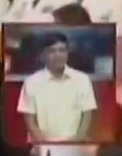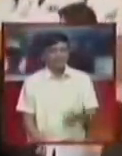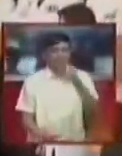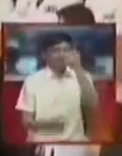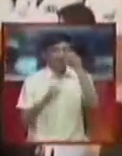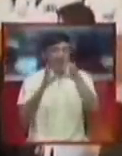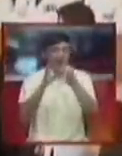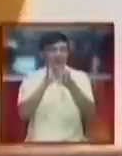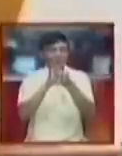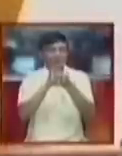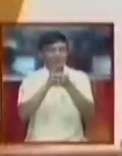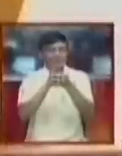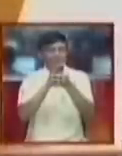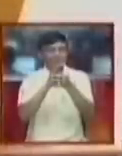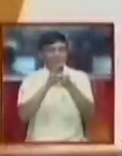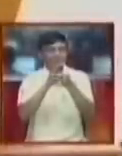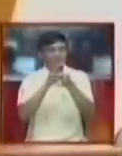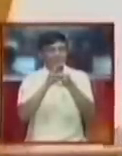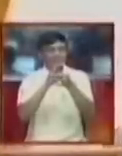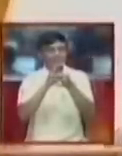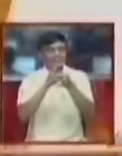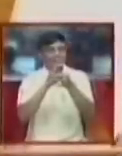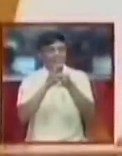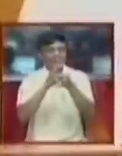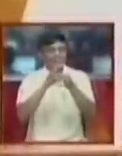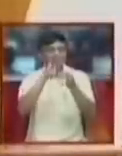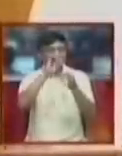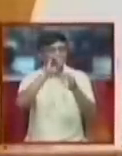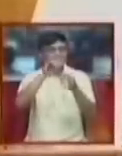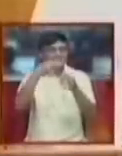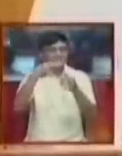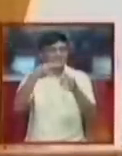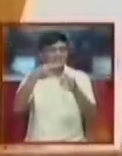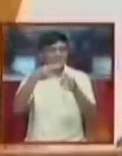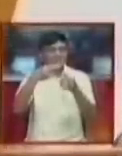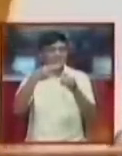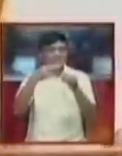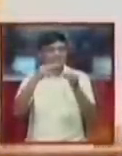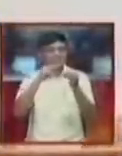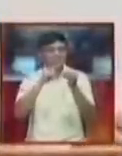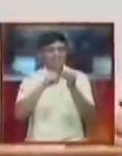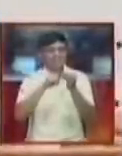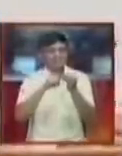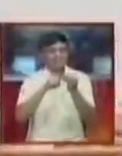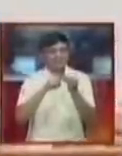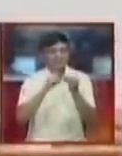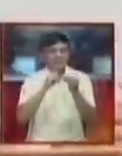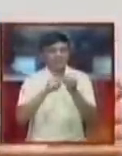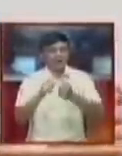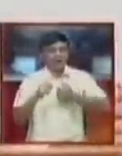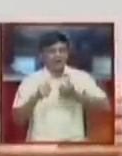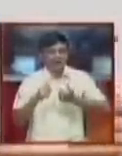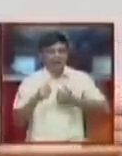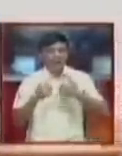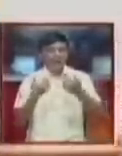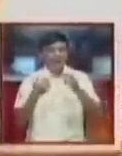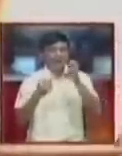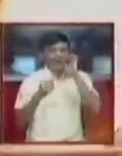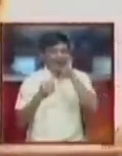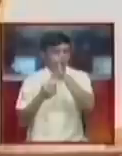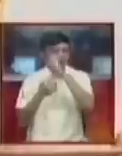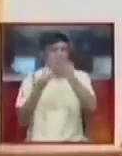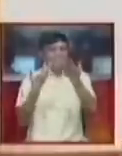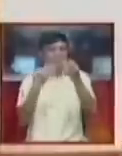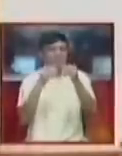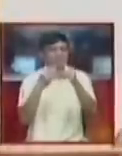Dahil po sa no balance billing policy ng Department of Health, ang lunas para sa dengue, pneumonia, asthma, katarata, gayon din